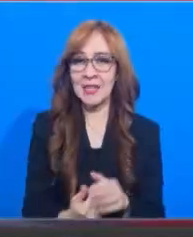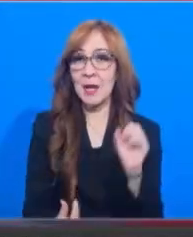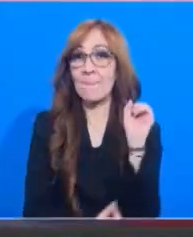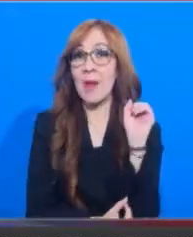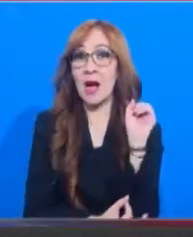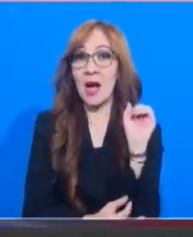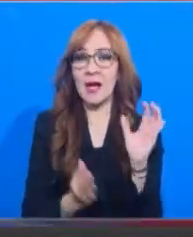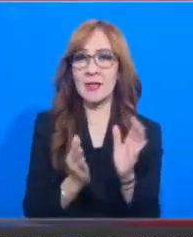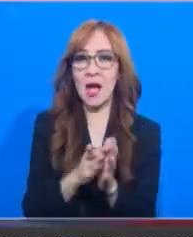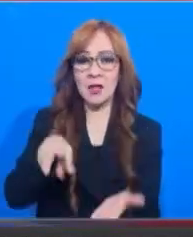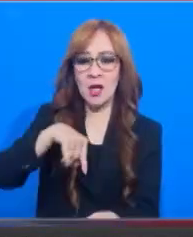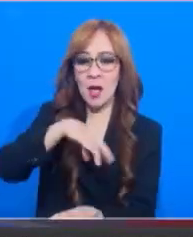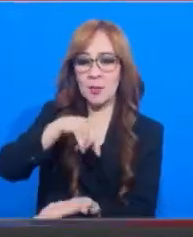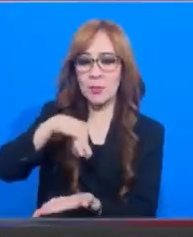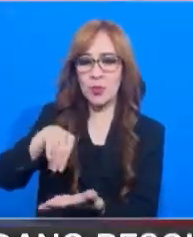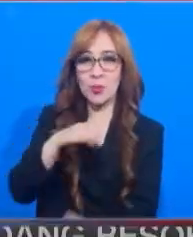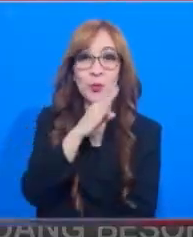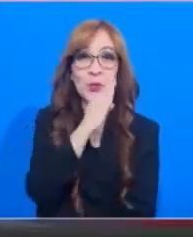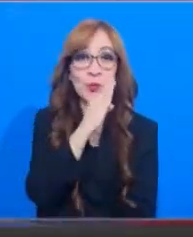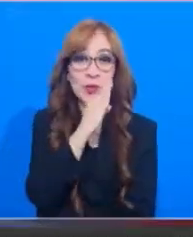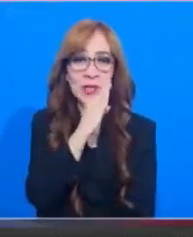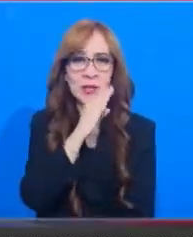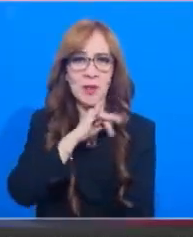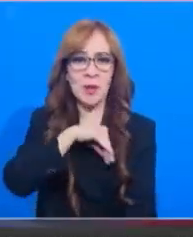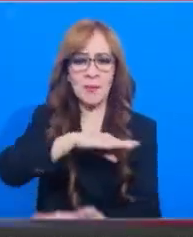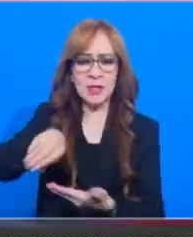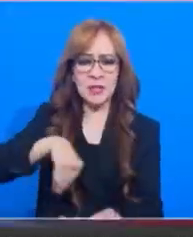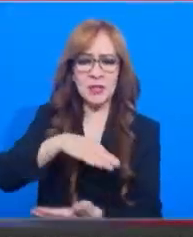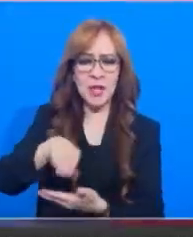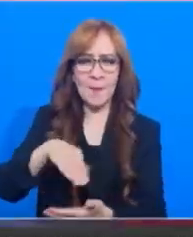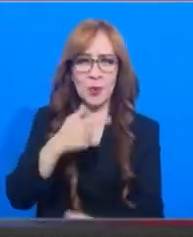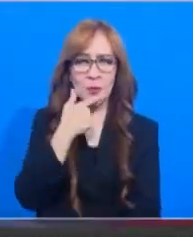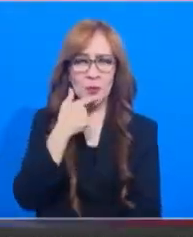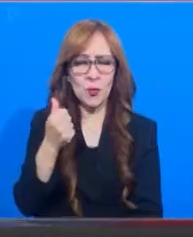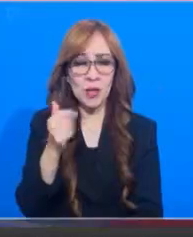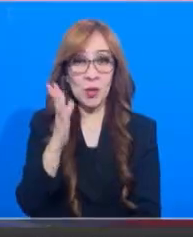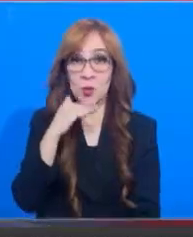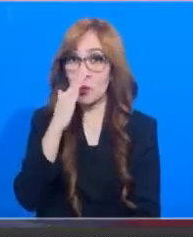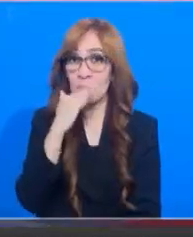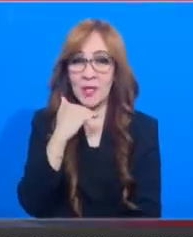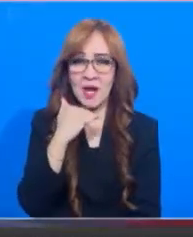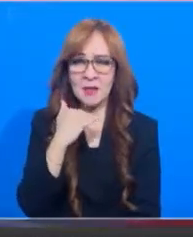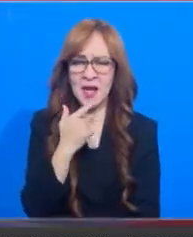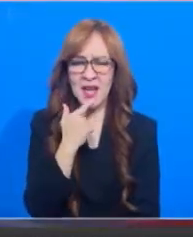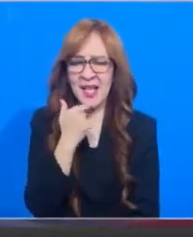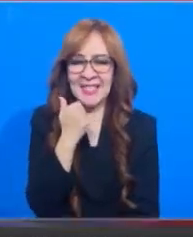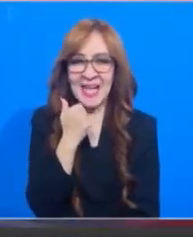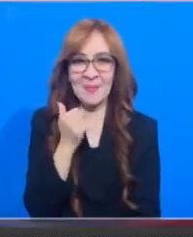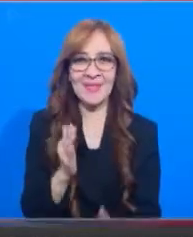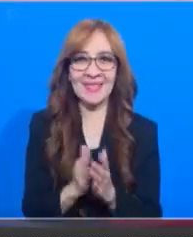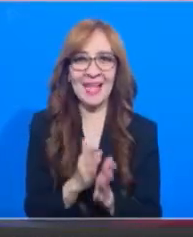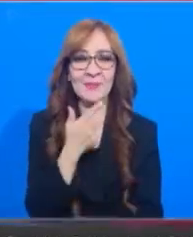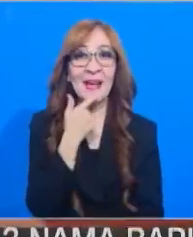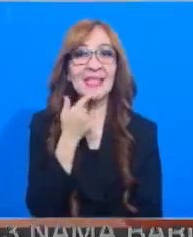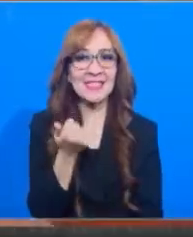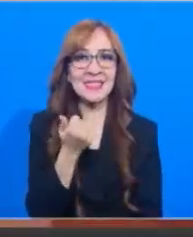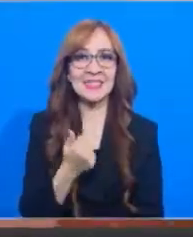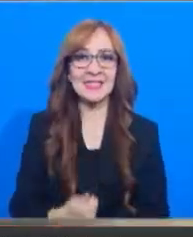bumbu kuning ini memiliki perpaduan cita rasa gurih, pedas, asam, dan manis.